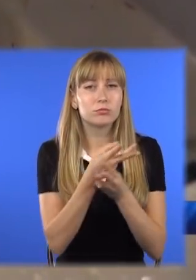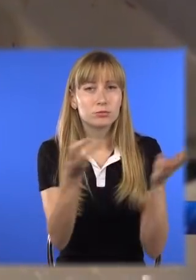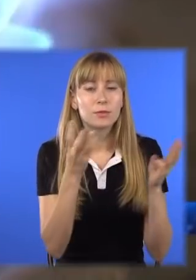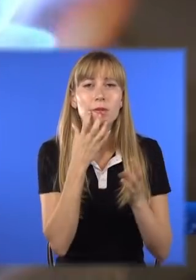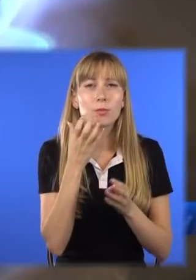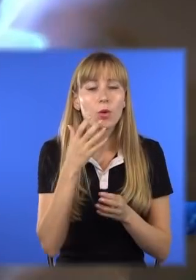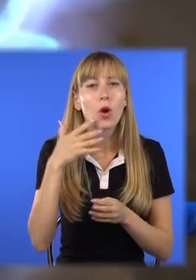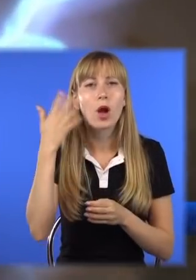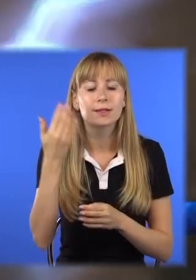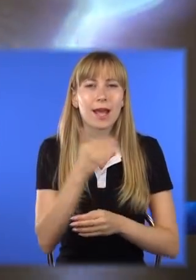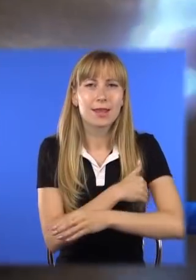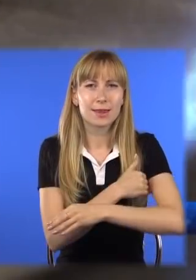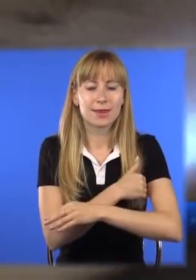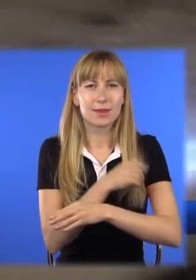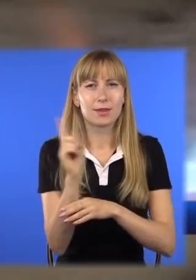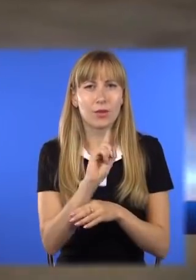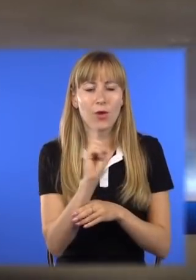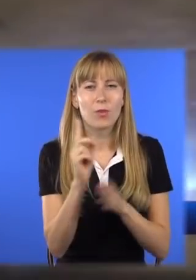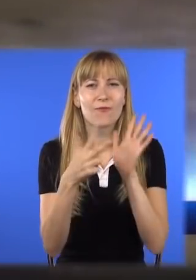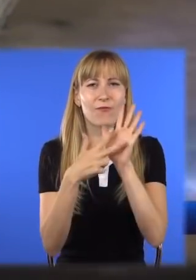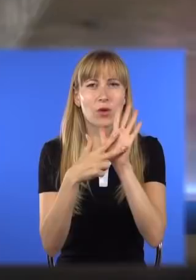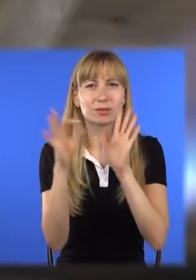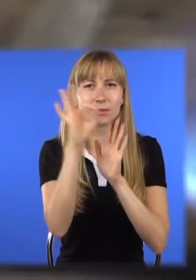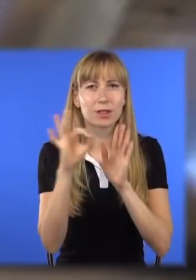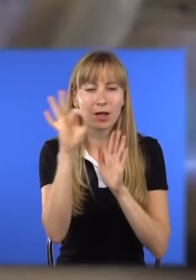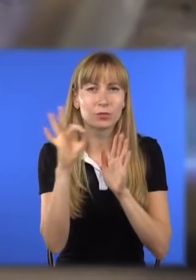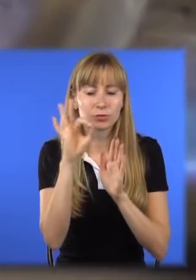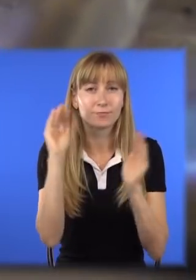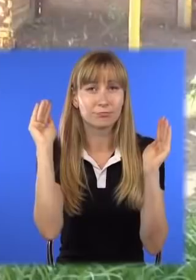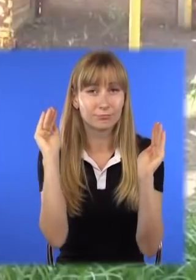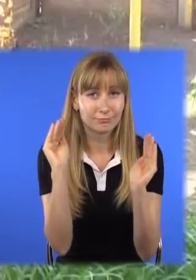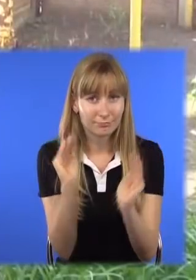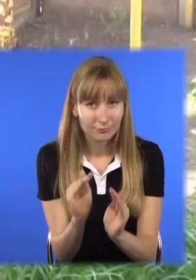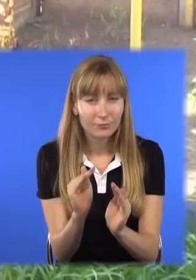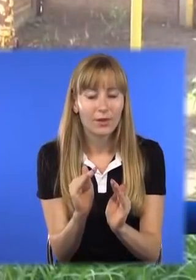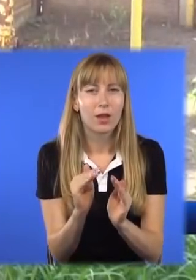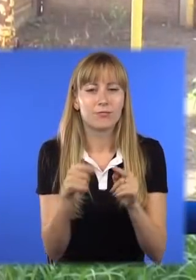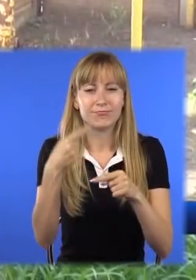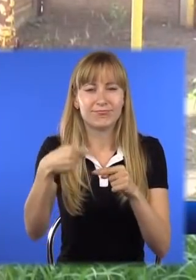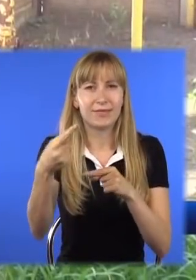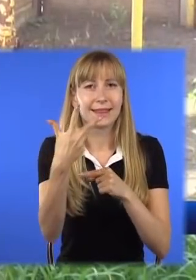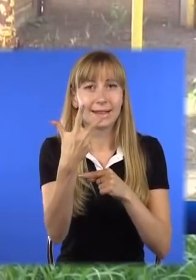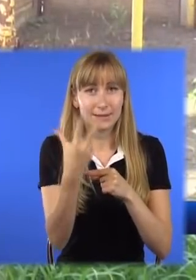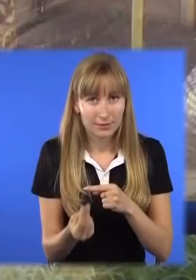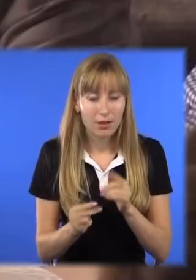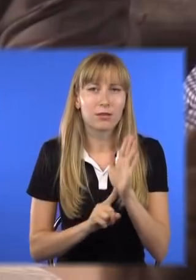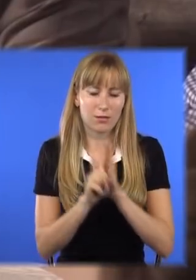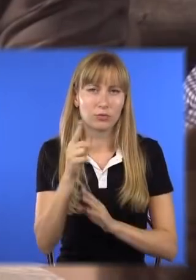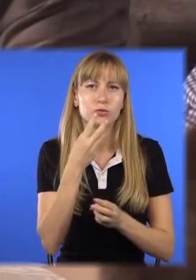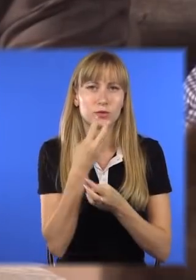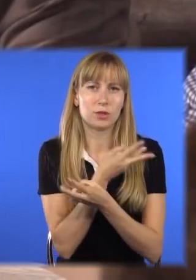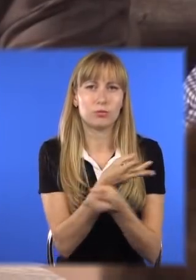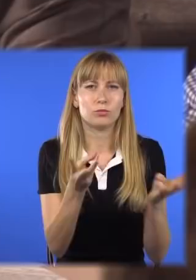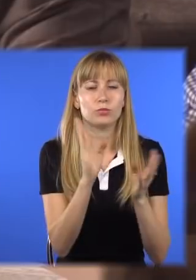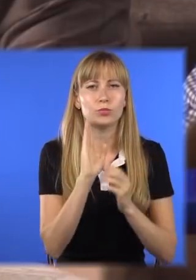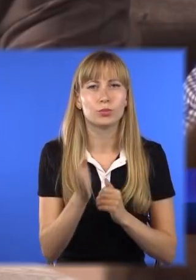зниження середньодобової температури повітря до не менш ніж 8 градусів протягом принаймні 3 днів.